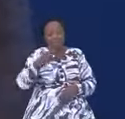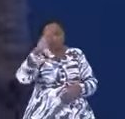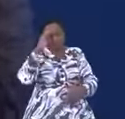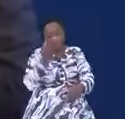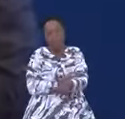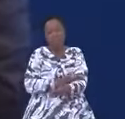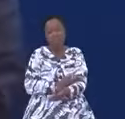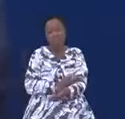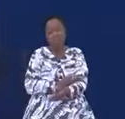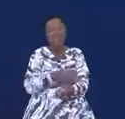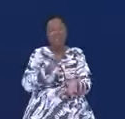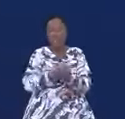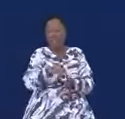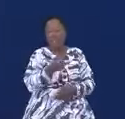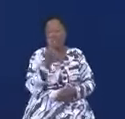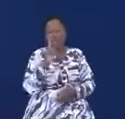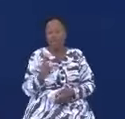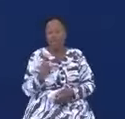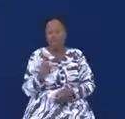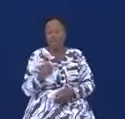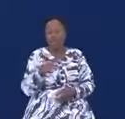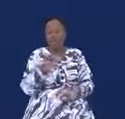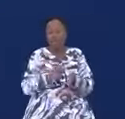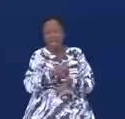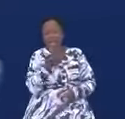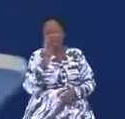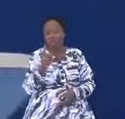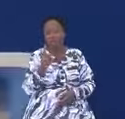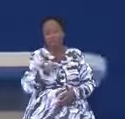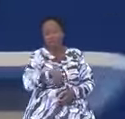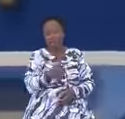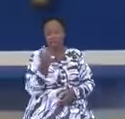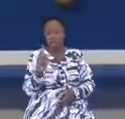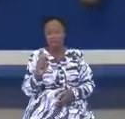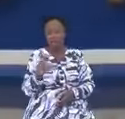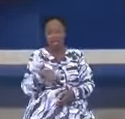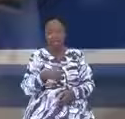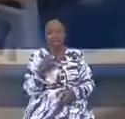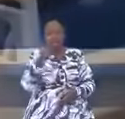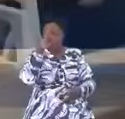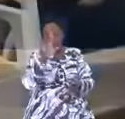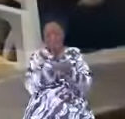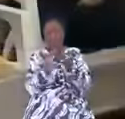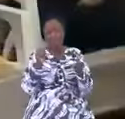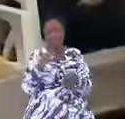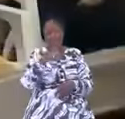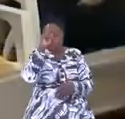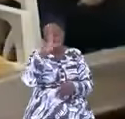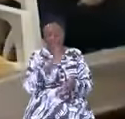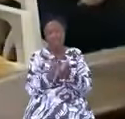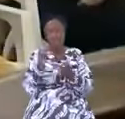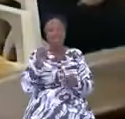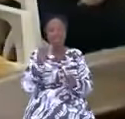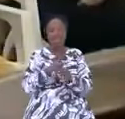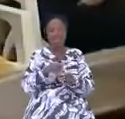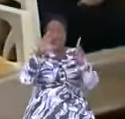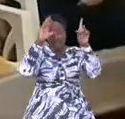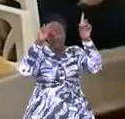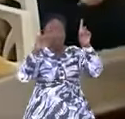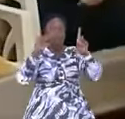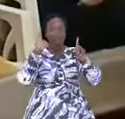a fait que quiconque affaire à quiconque croit en lui croit en lui ne périsse